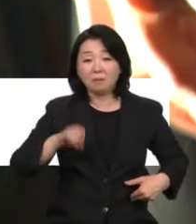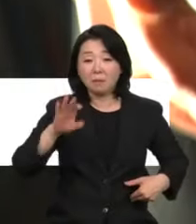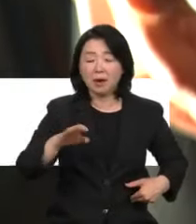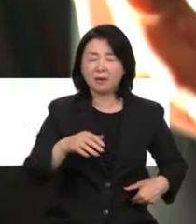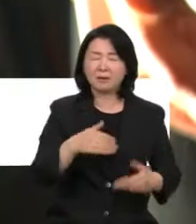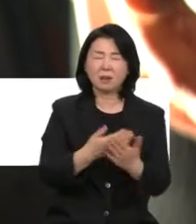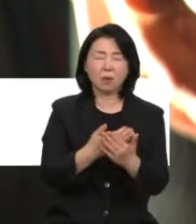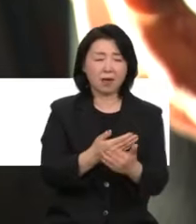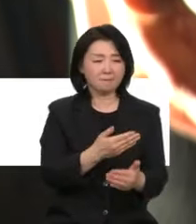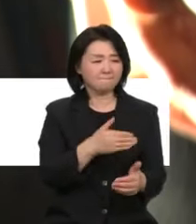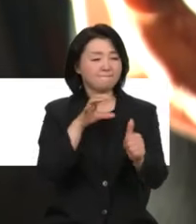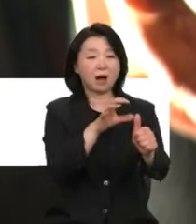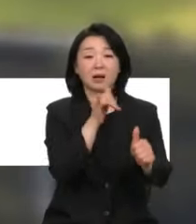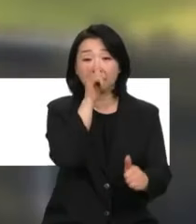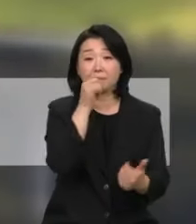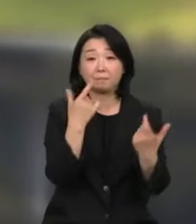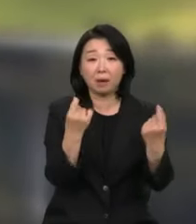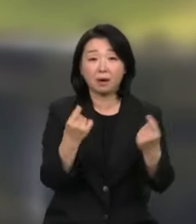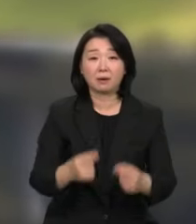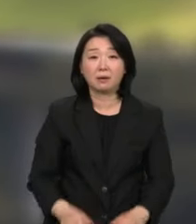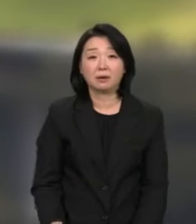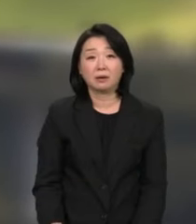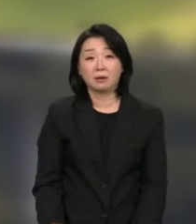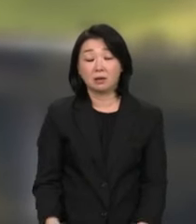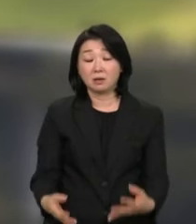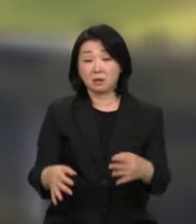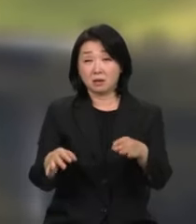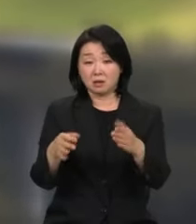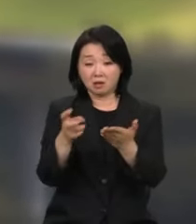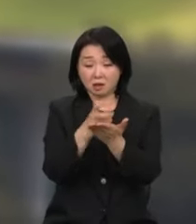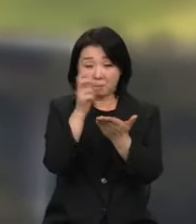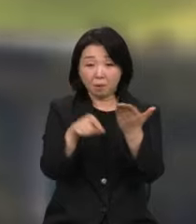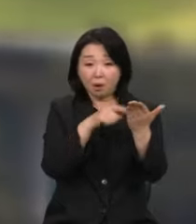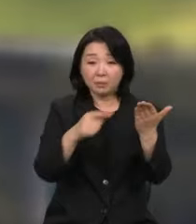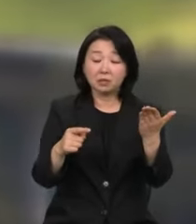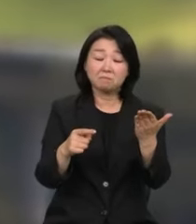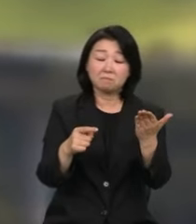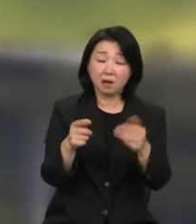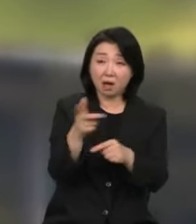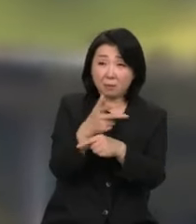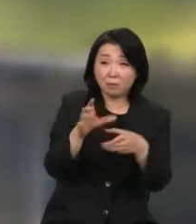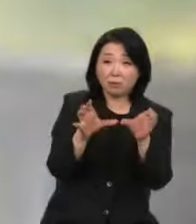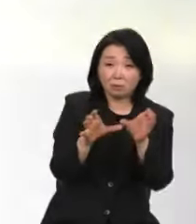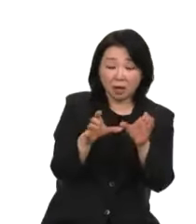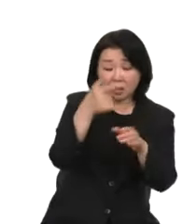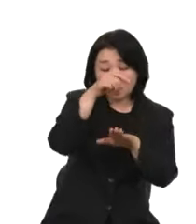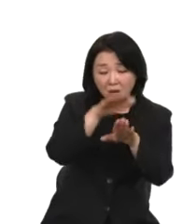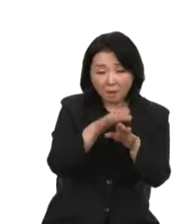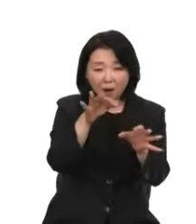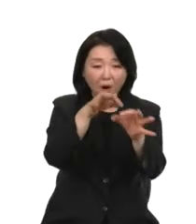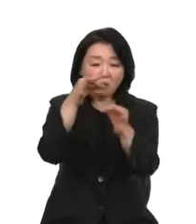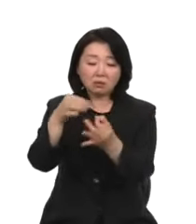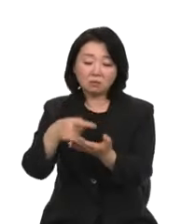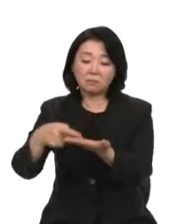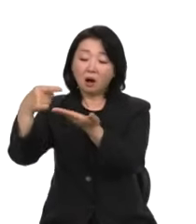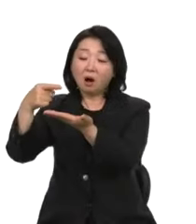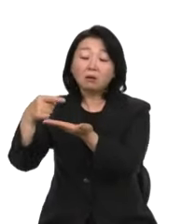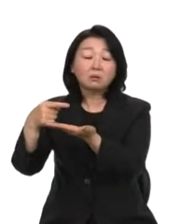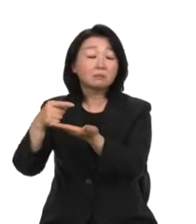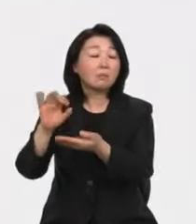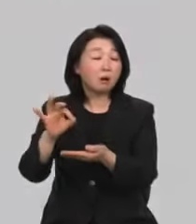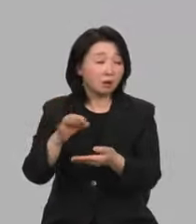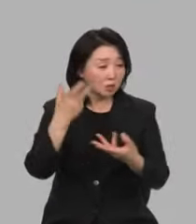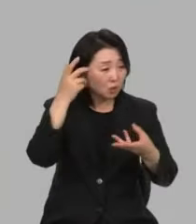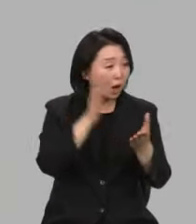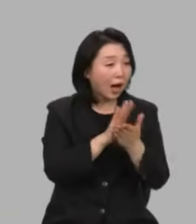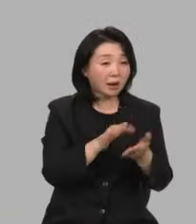있다라고 저희끼리는 생각하고 있어요. 해당 법인은 취재진에게 예배나 헌금 모두 직원들의 자발적 참여라며